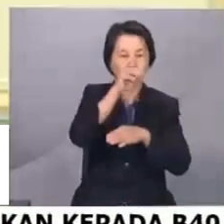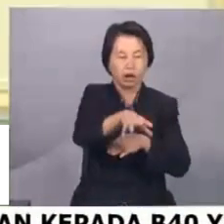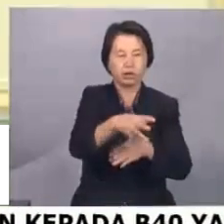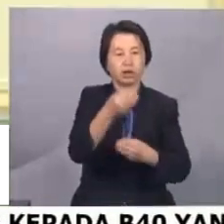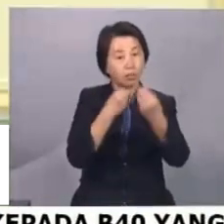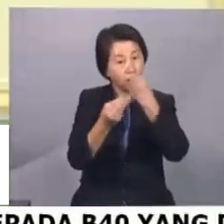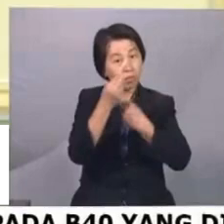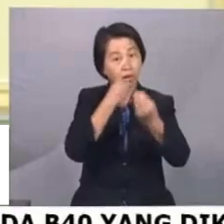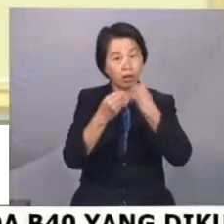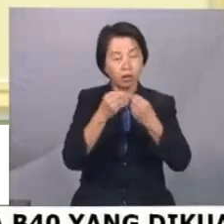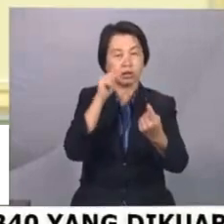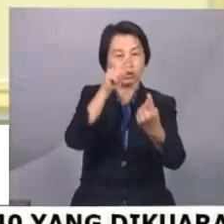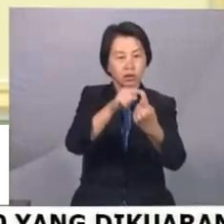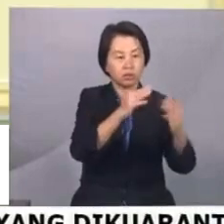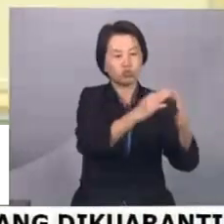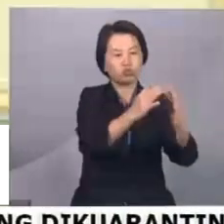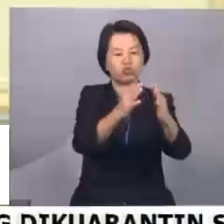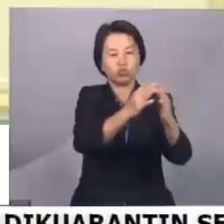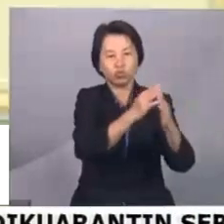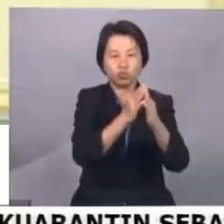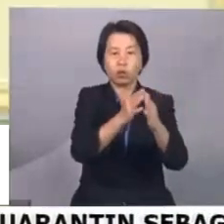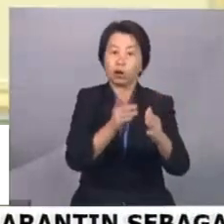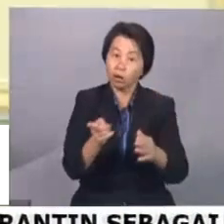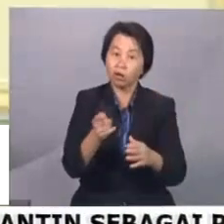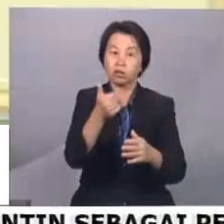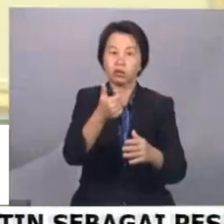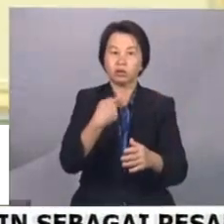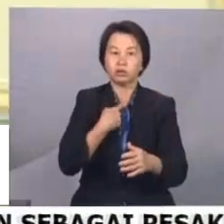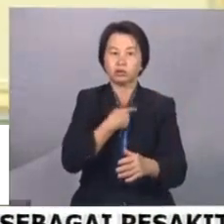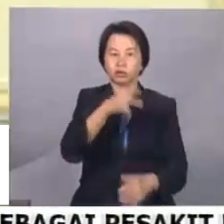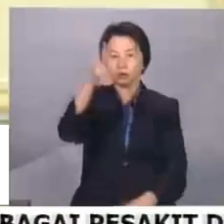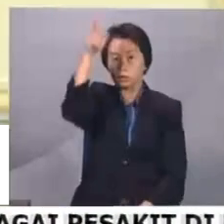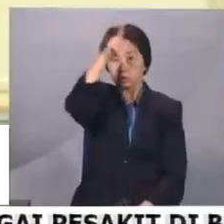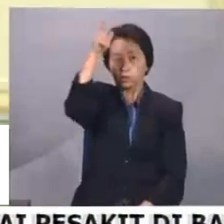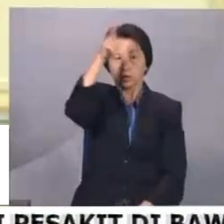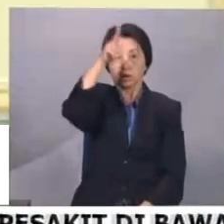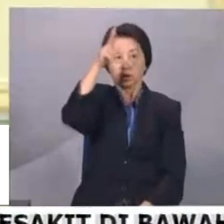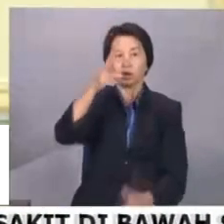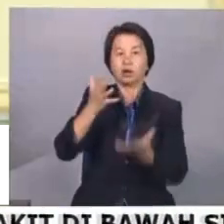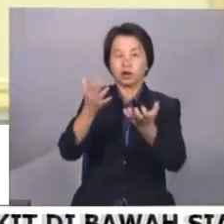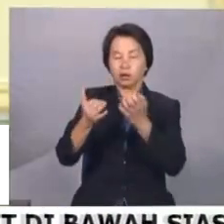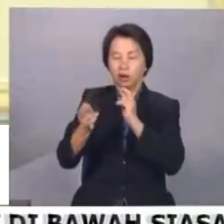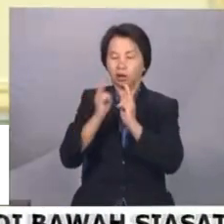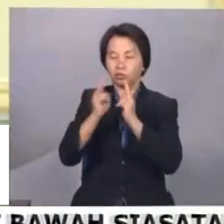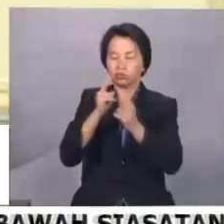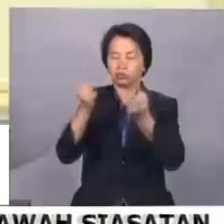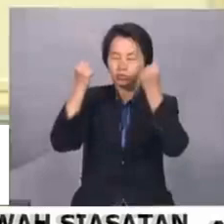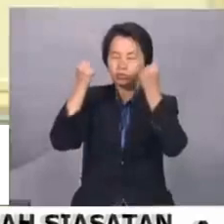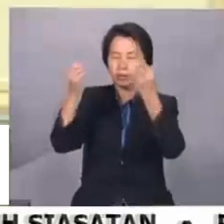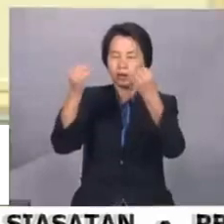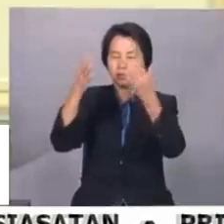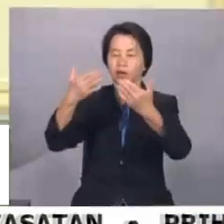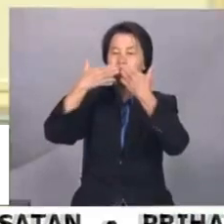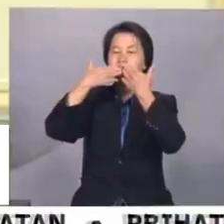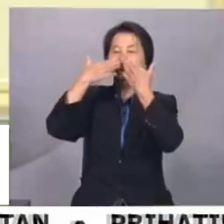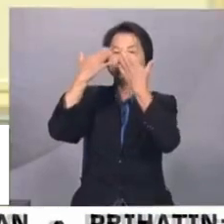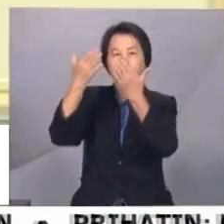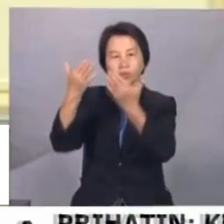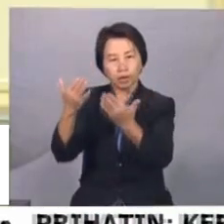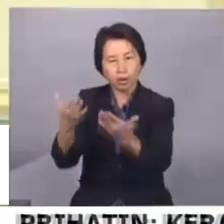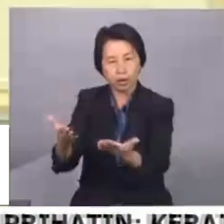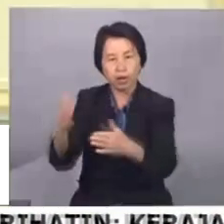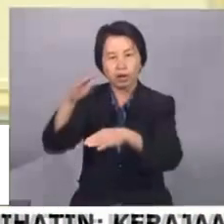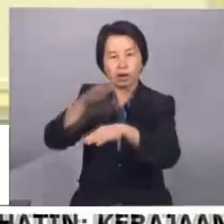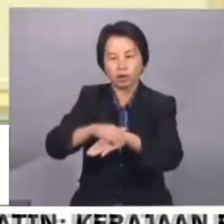sebagainya ke rumah-rumah dan sebagainya. Kita pihak kerajaan ingin mengucapkan setinggi-tinggi terima kasih